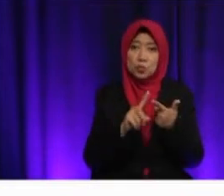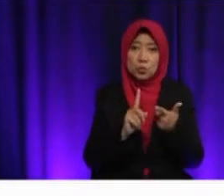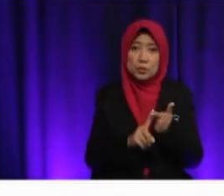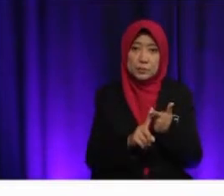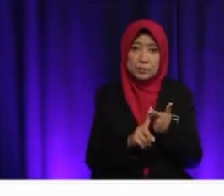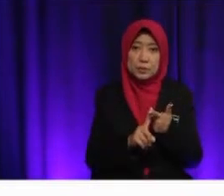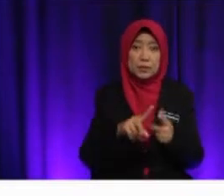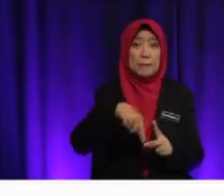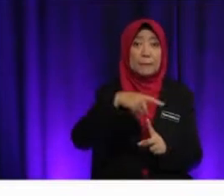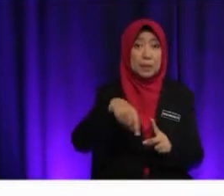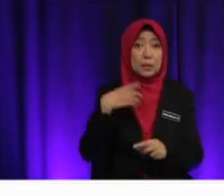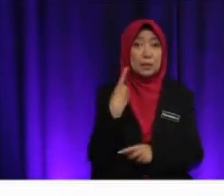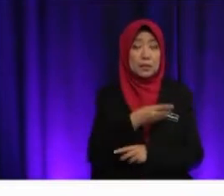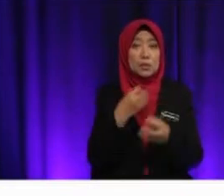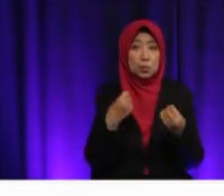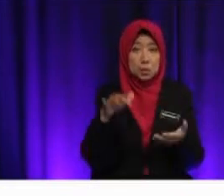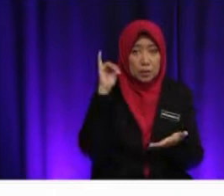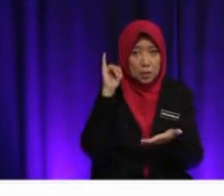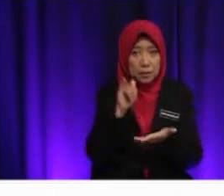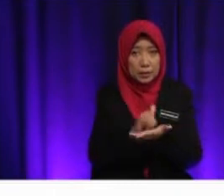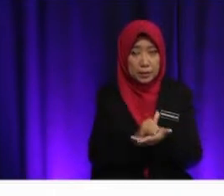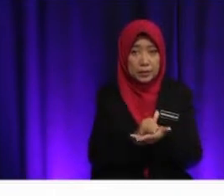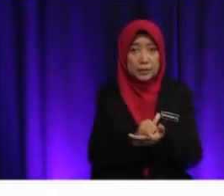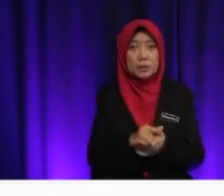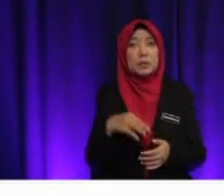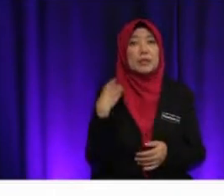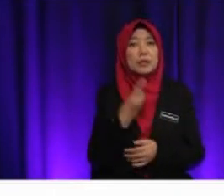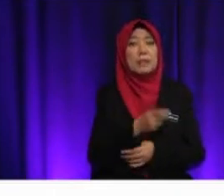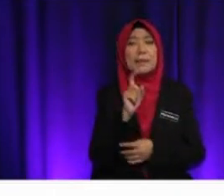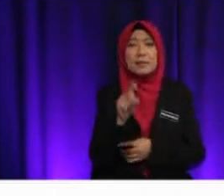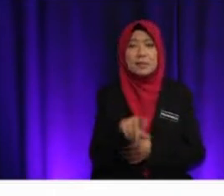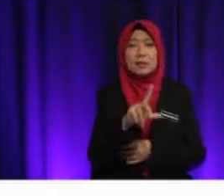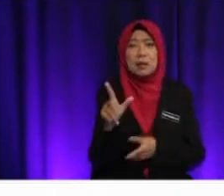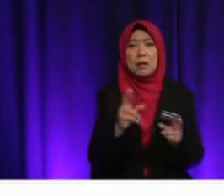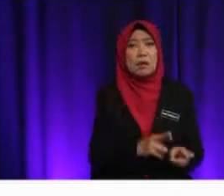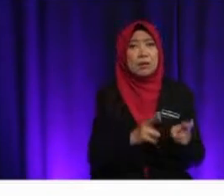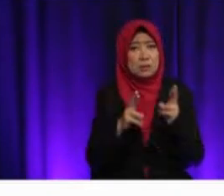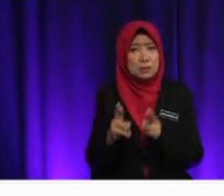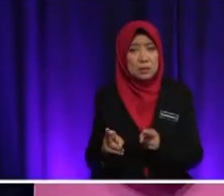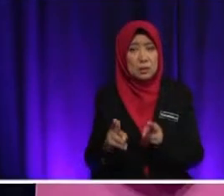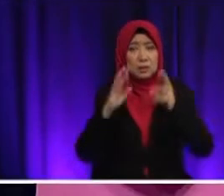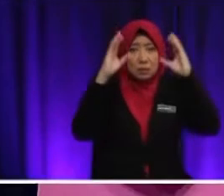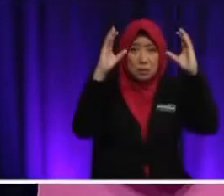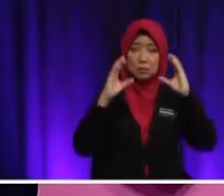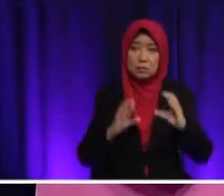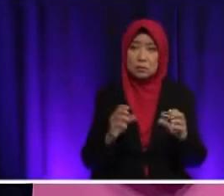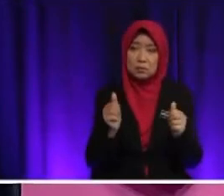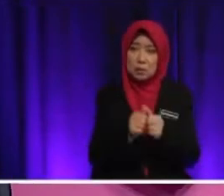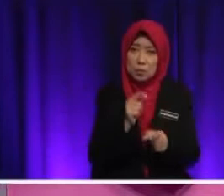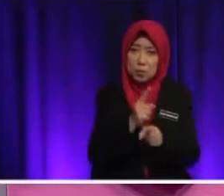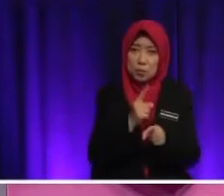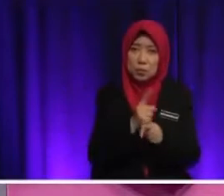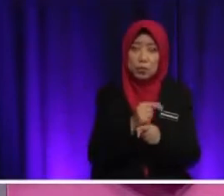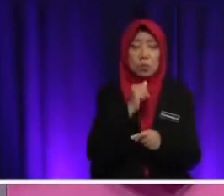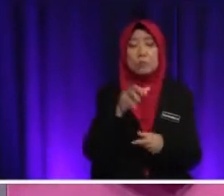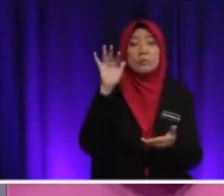kita dah yakin, ya, murid-murid sekalian, bila kita dah yakin, kita kena rancanglah, ya, strategi dengan teliti. Jangan